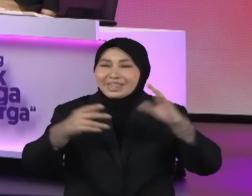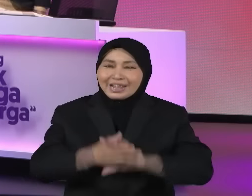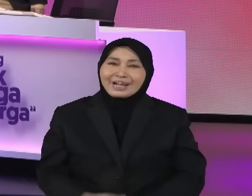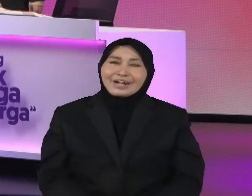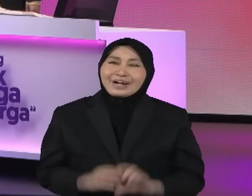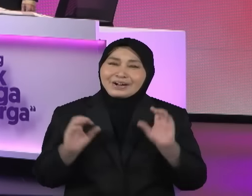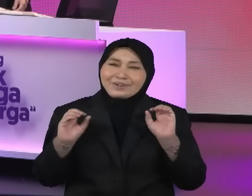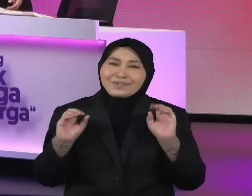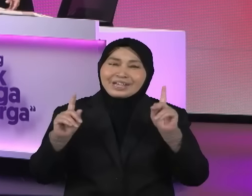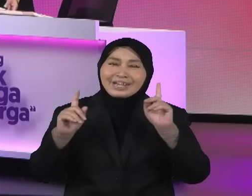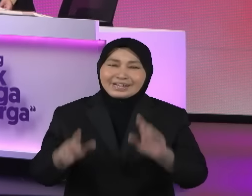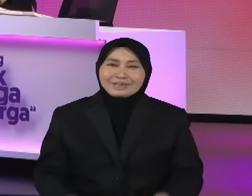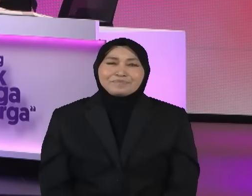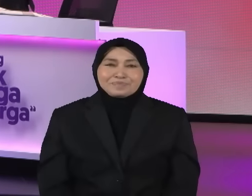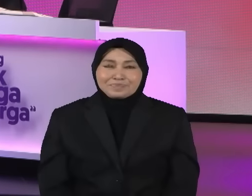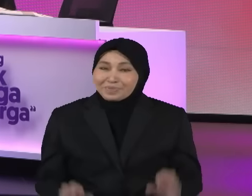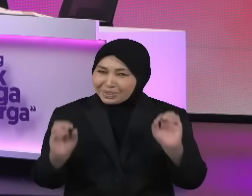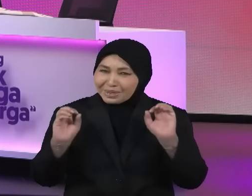Baik. Okey.